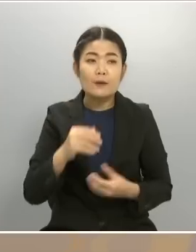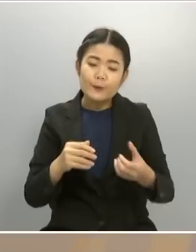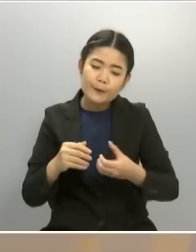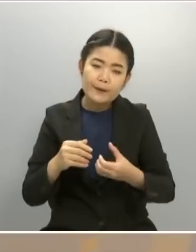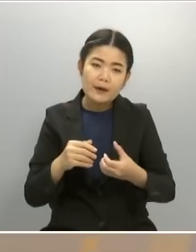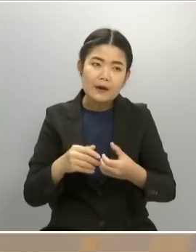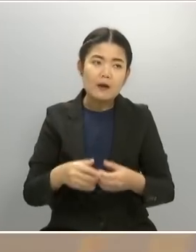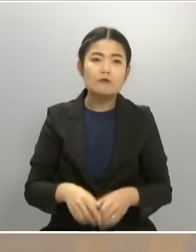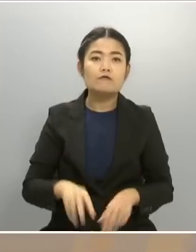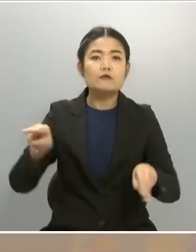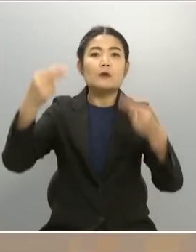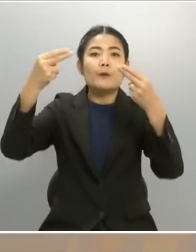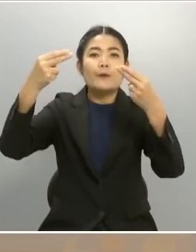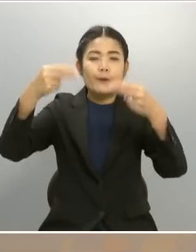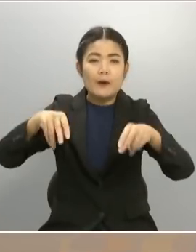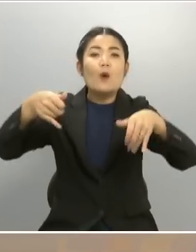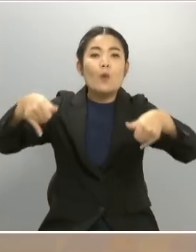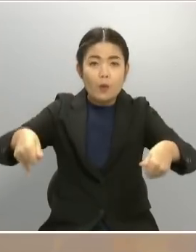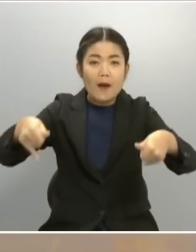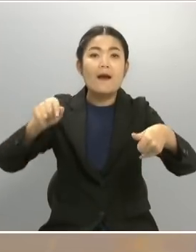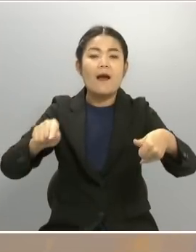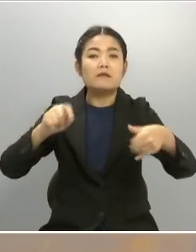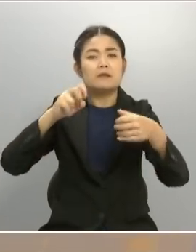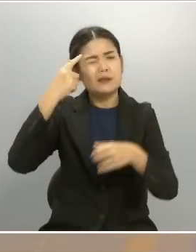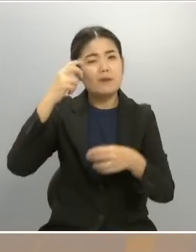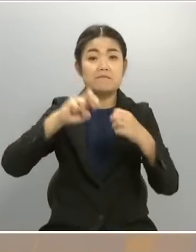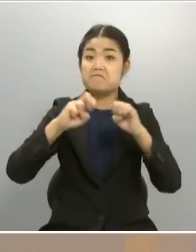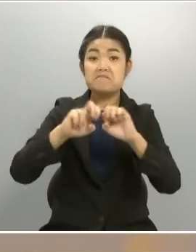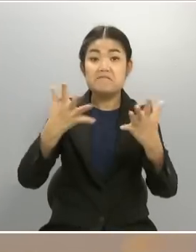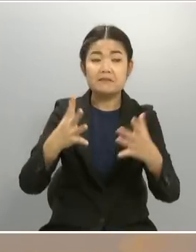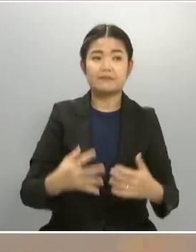ตัดสายไปมันก็ไม่น่าจะมีอะไรใช่ไหม